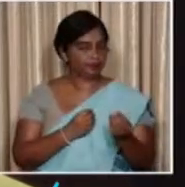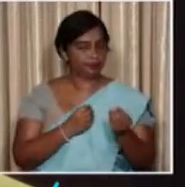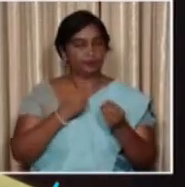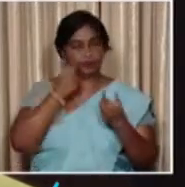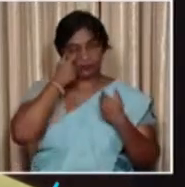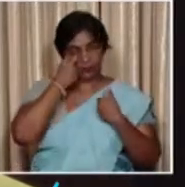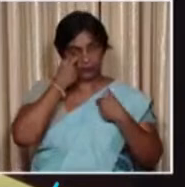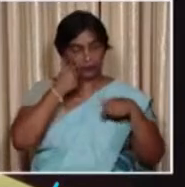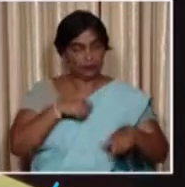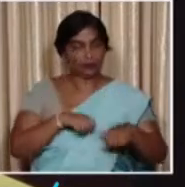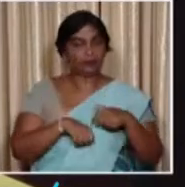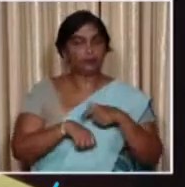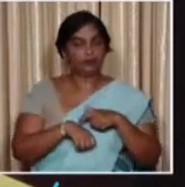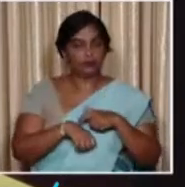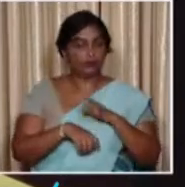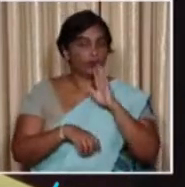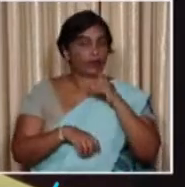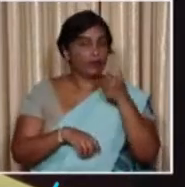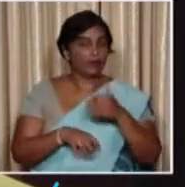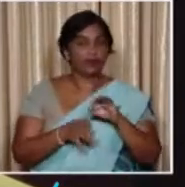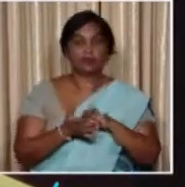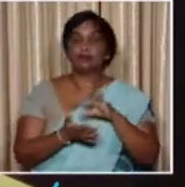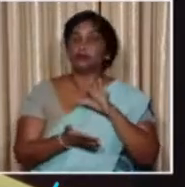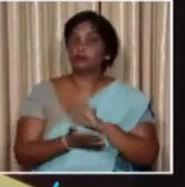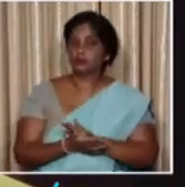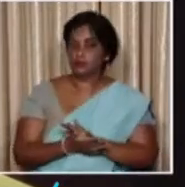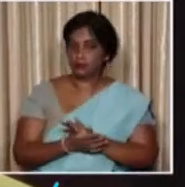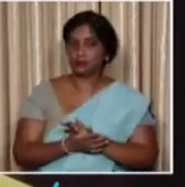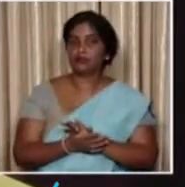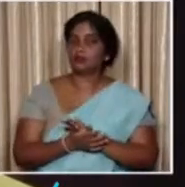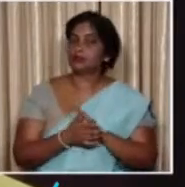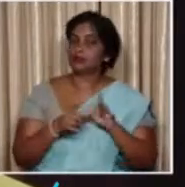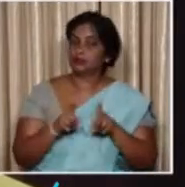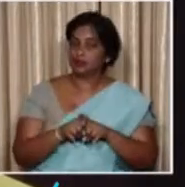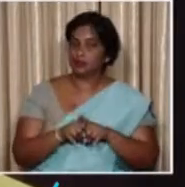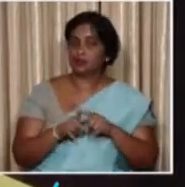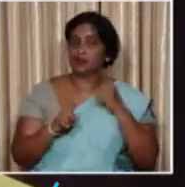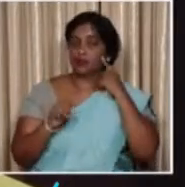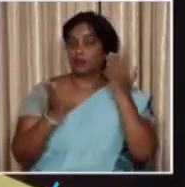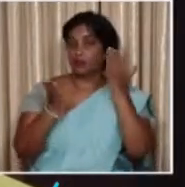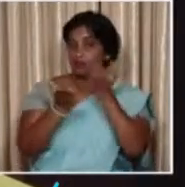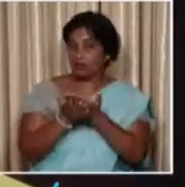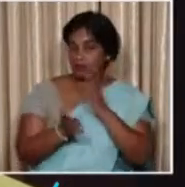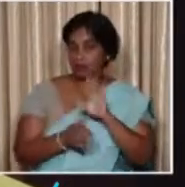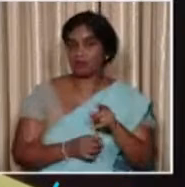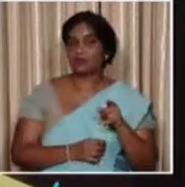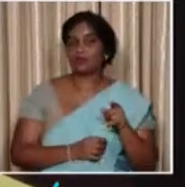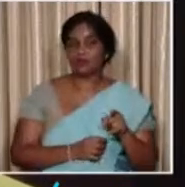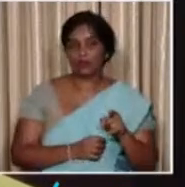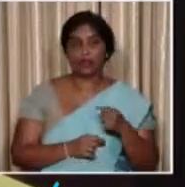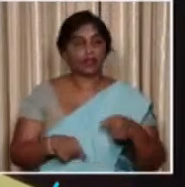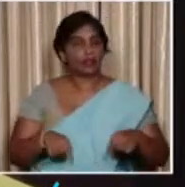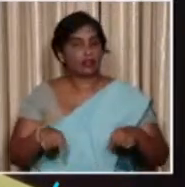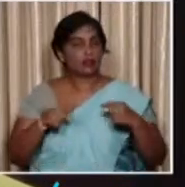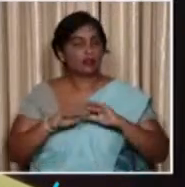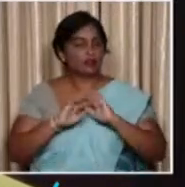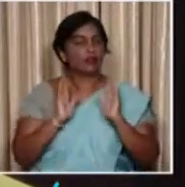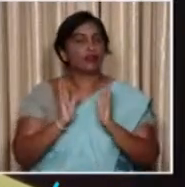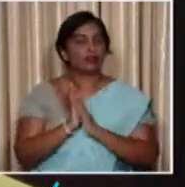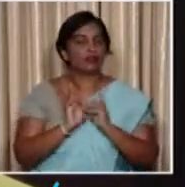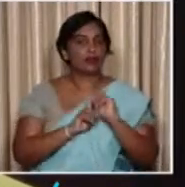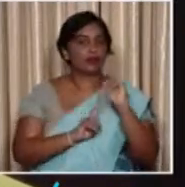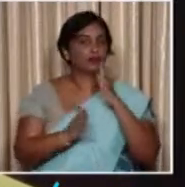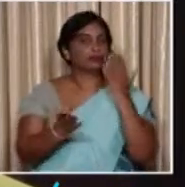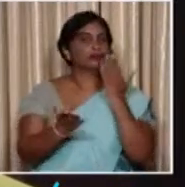මම මේ අවස්ථාවේ ඓතිහාසික තීන්දුව සහ ඒකට ඉදිරිපත් කරපු තර්ක විතර්ක සියල්ලක්ම